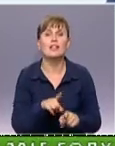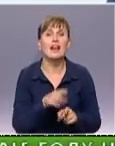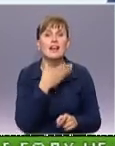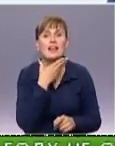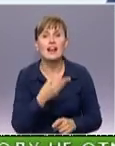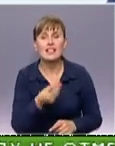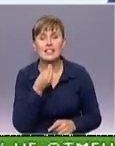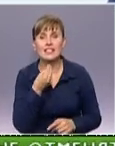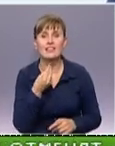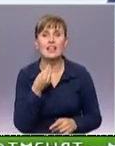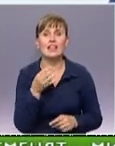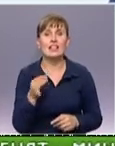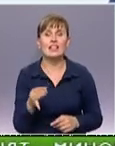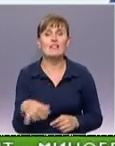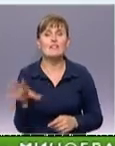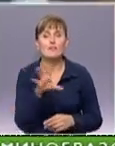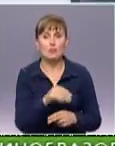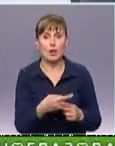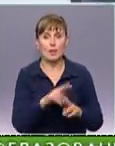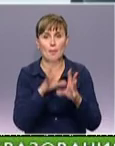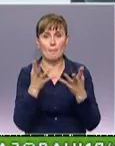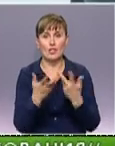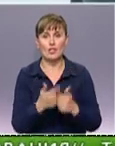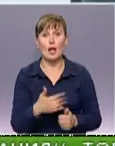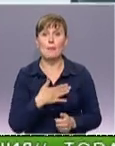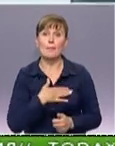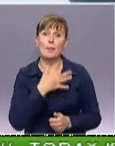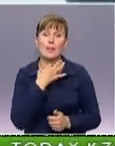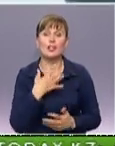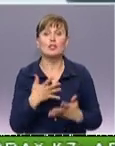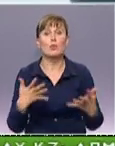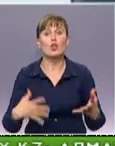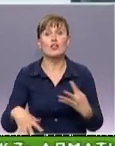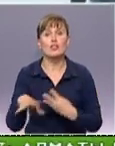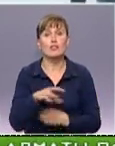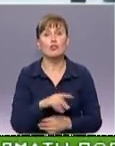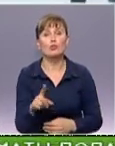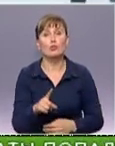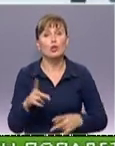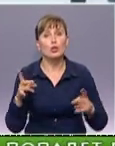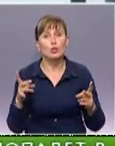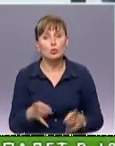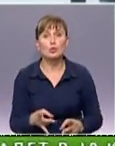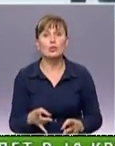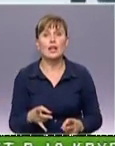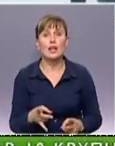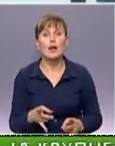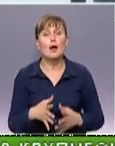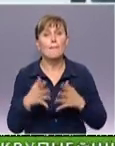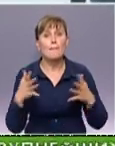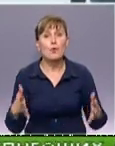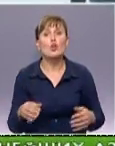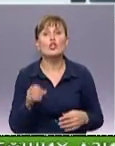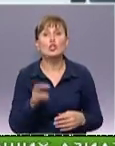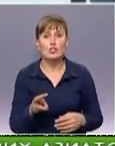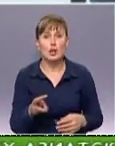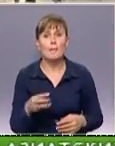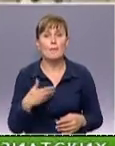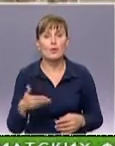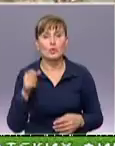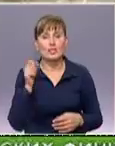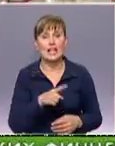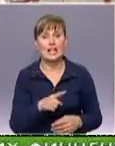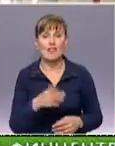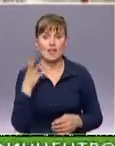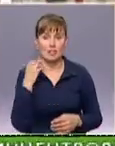и они все высчитали. Мне понравилось больше всего, что мы узнали о Луне, то, что мы узнали больше, чем мы знали.